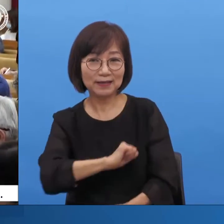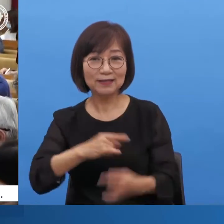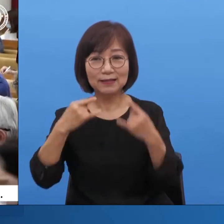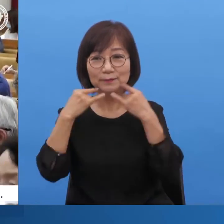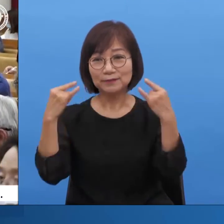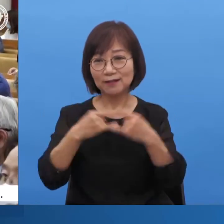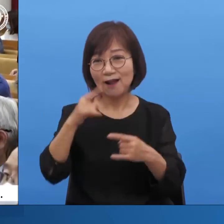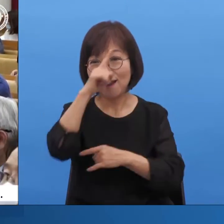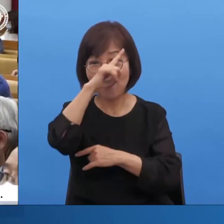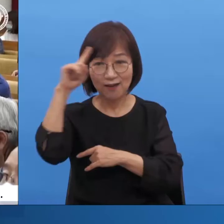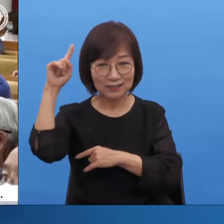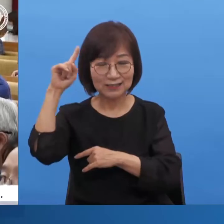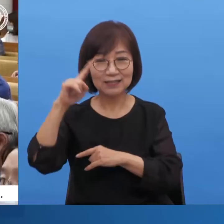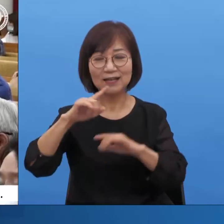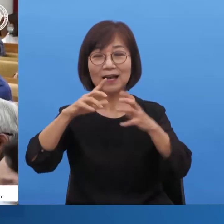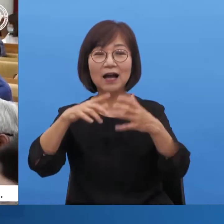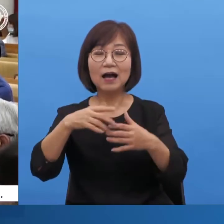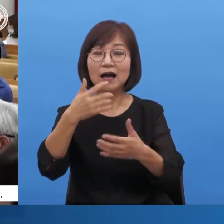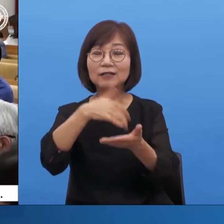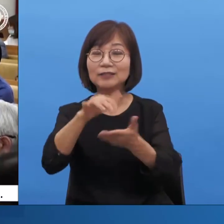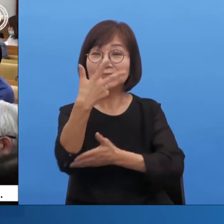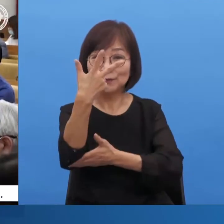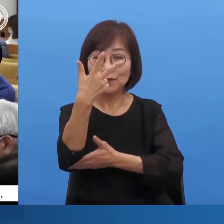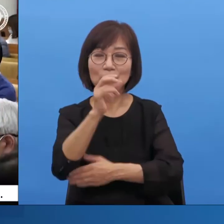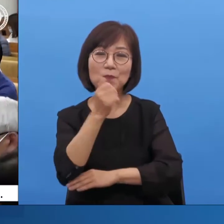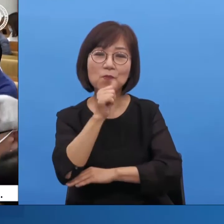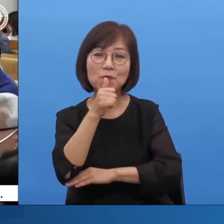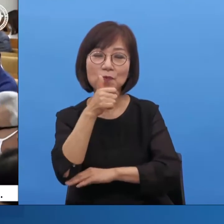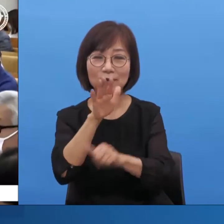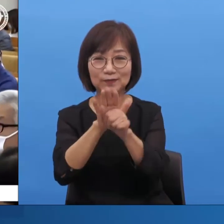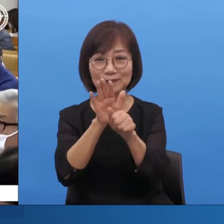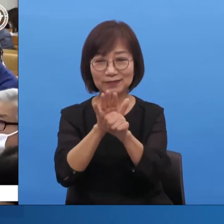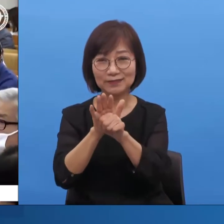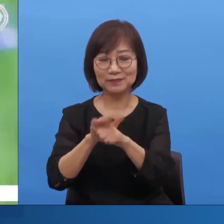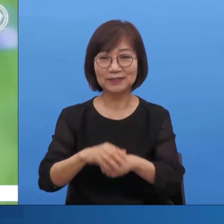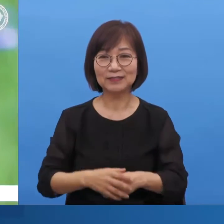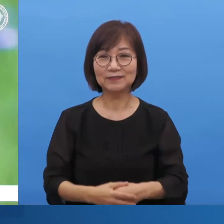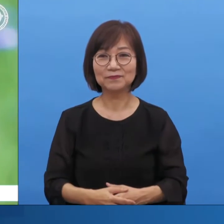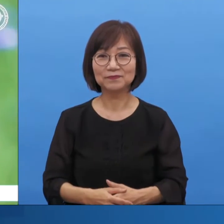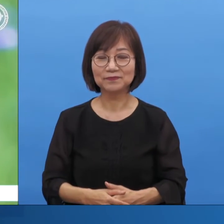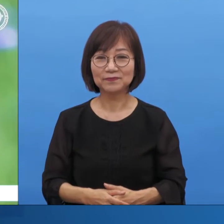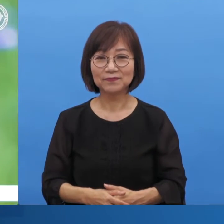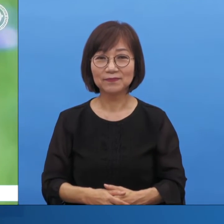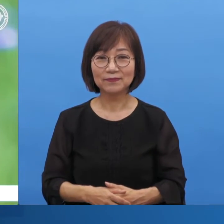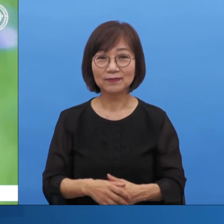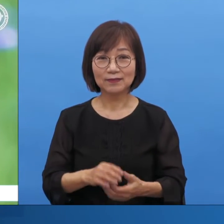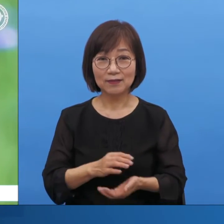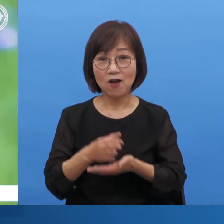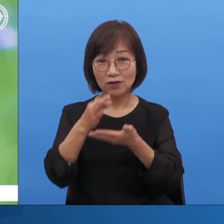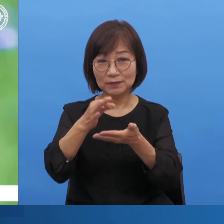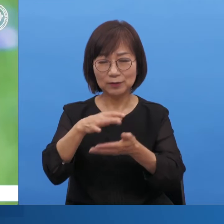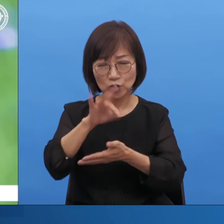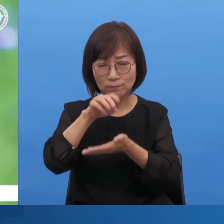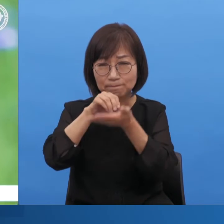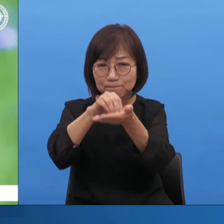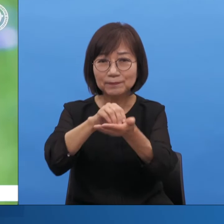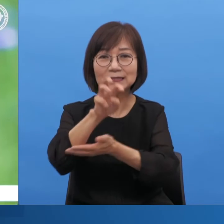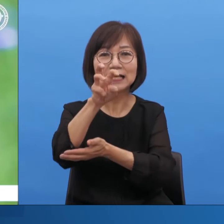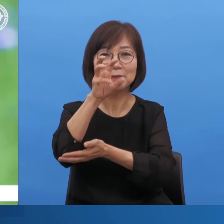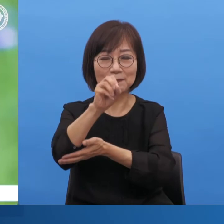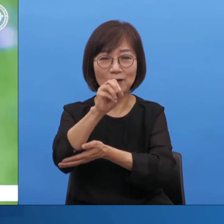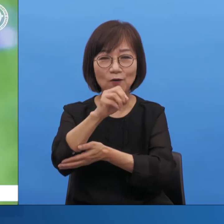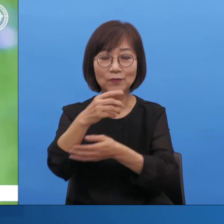불어, 러시아어 등 7개 국어 통역이 제공됩니다. 등록 헌금은 신입생 30만 원,